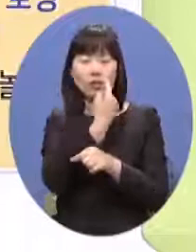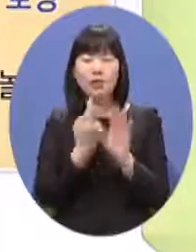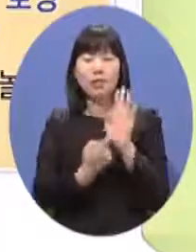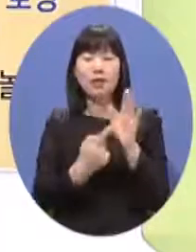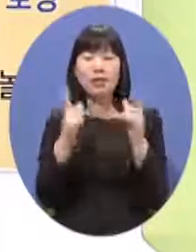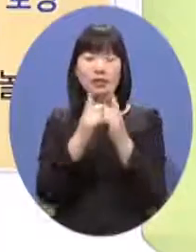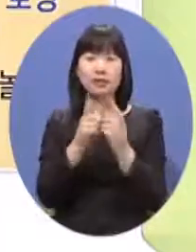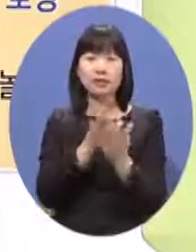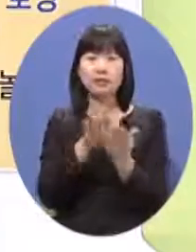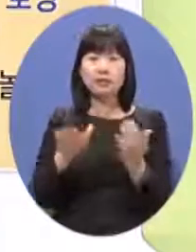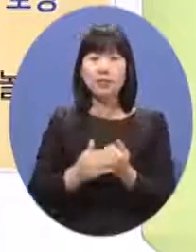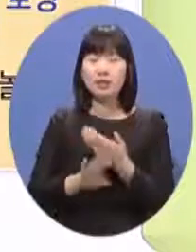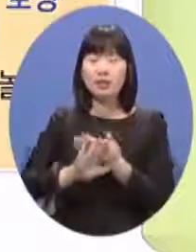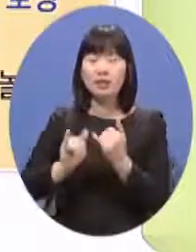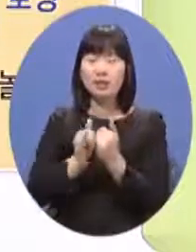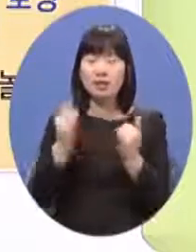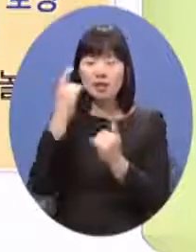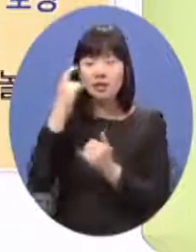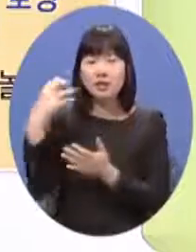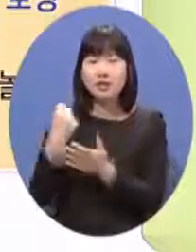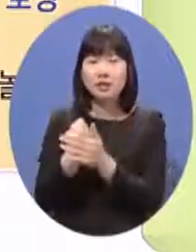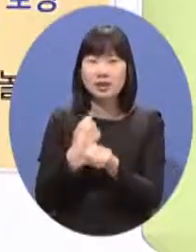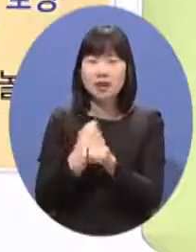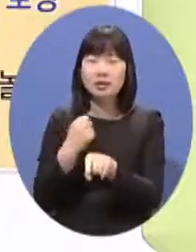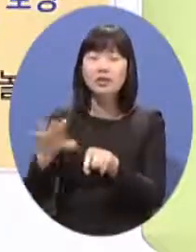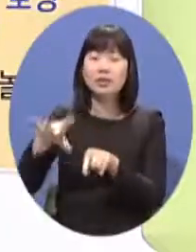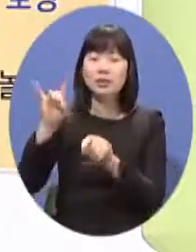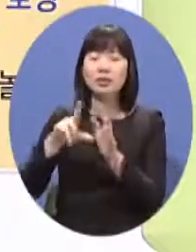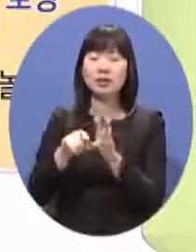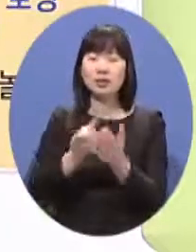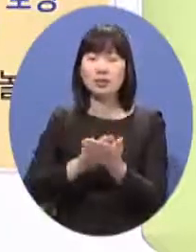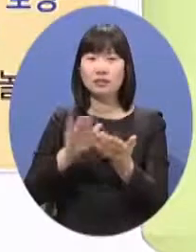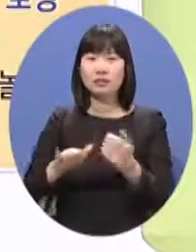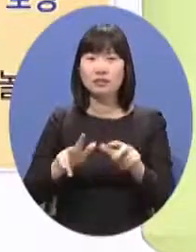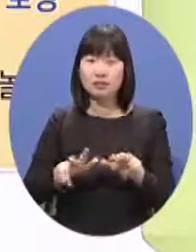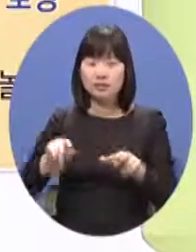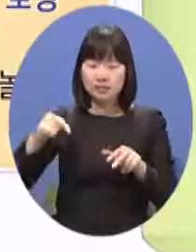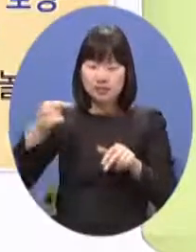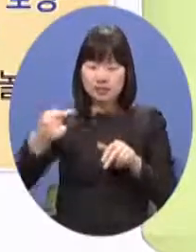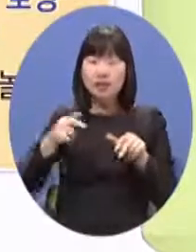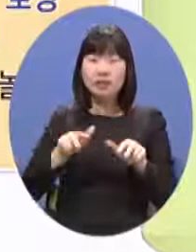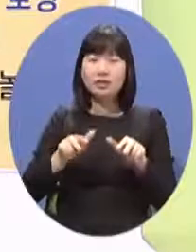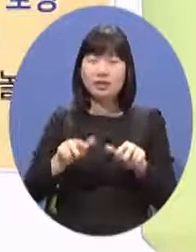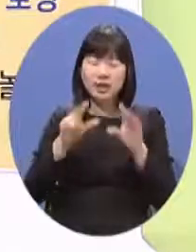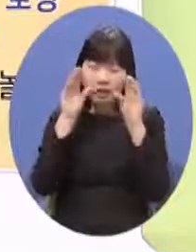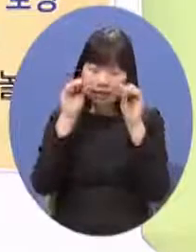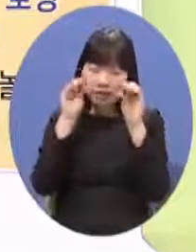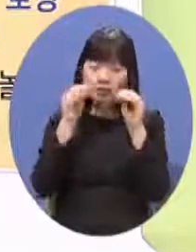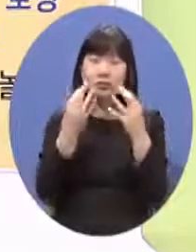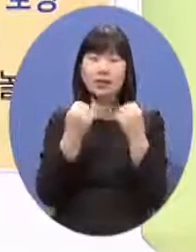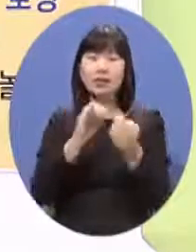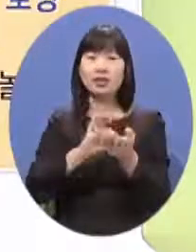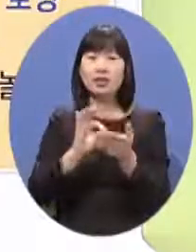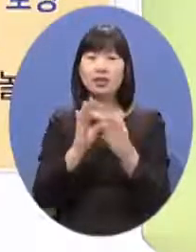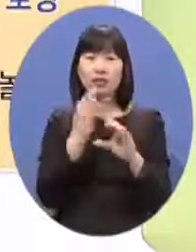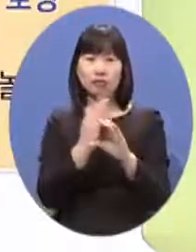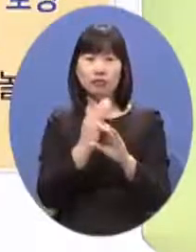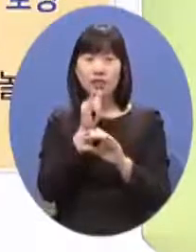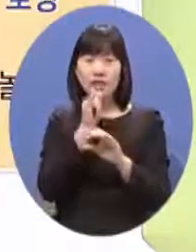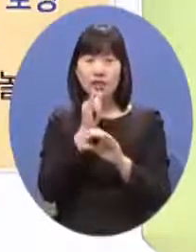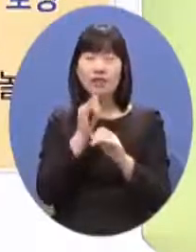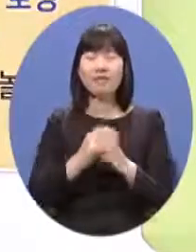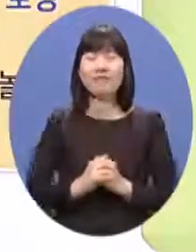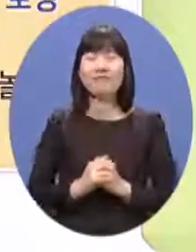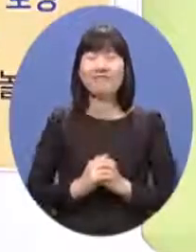되죠. 그럼 이제 다른 사람을 인식하는 이 초기 단계입니다. 자, 그 다음에 이제 이때 이제 깍꿍 뭐 이런 거 많이 하시죠. 뭐 깍꿍 이렇게